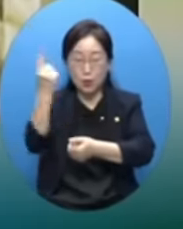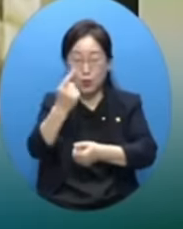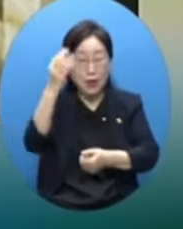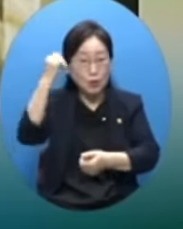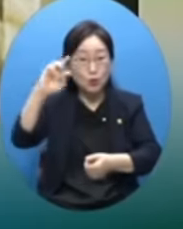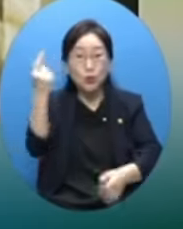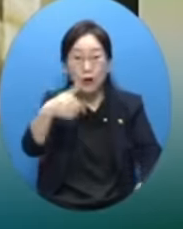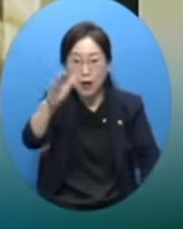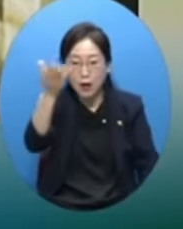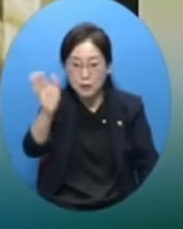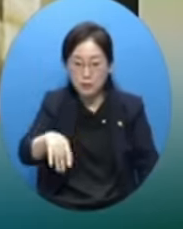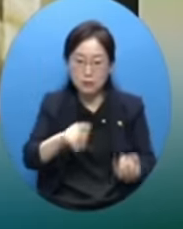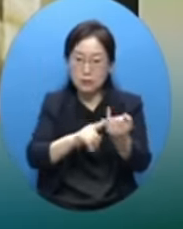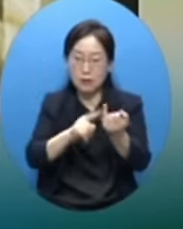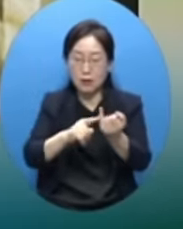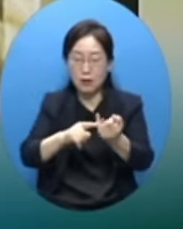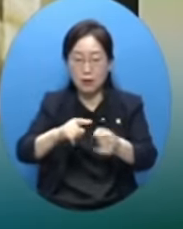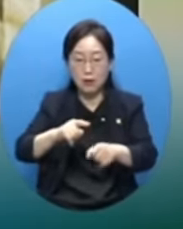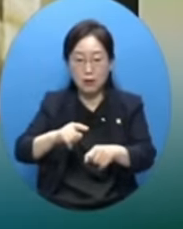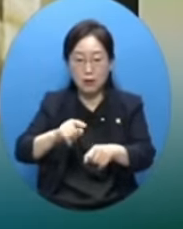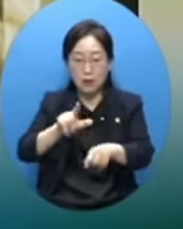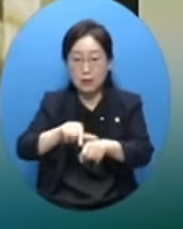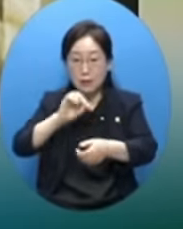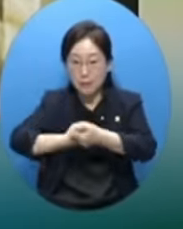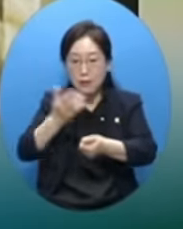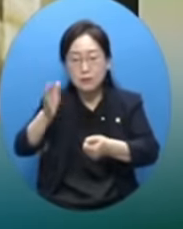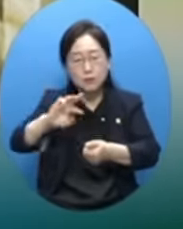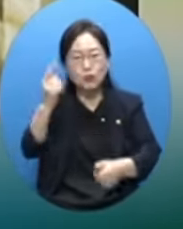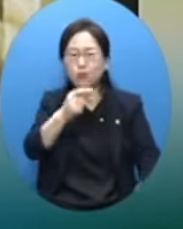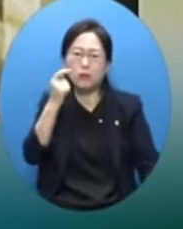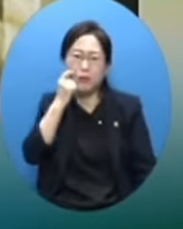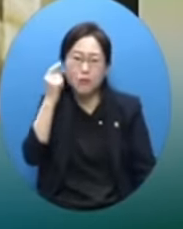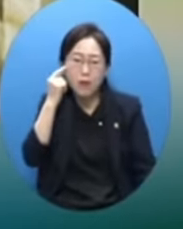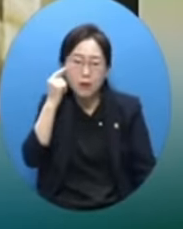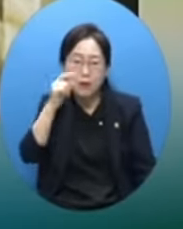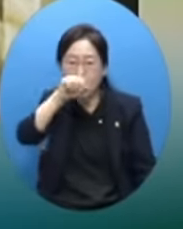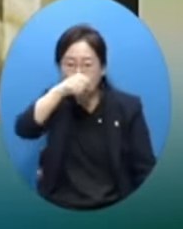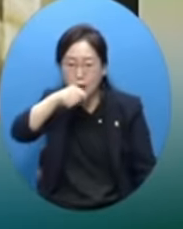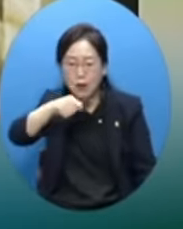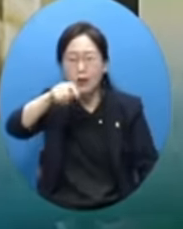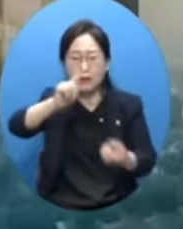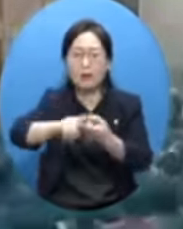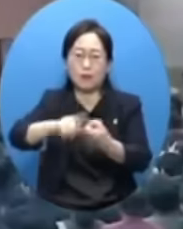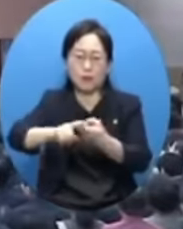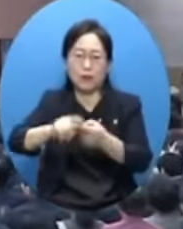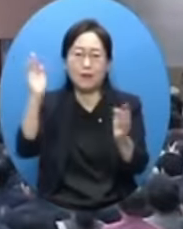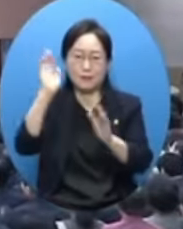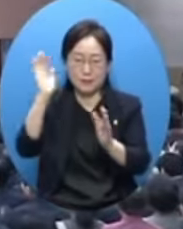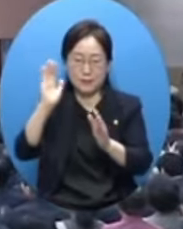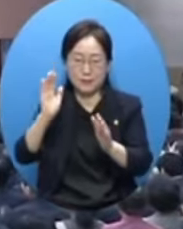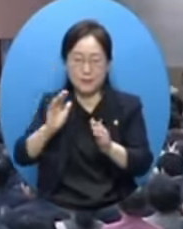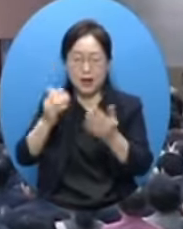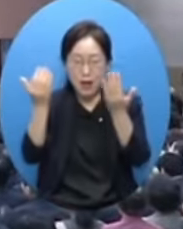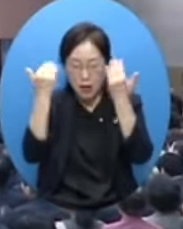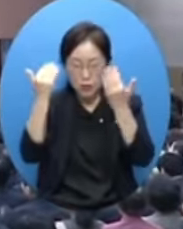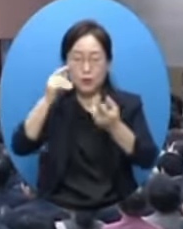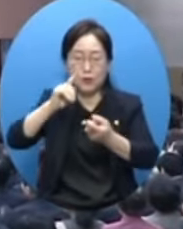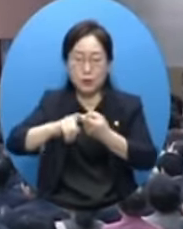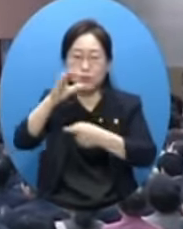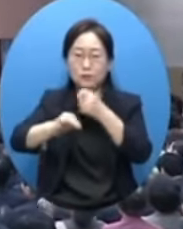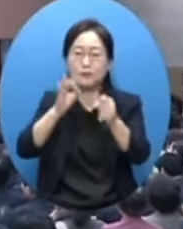자기만 바라보는 그 보츠와나의 아프리카 원주민들을 생각하면서 그곳에 남아서 학교를 지키면서 10년